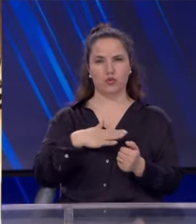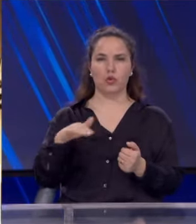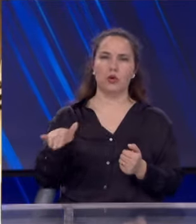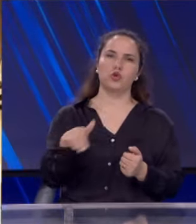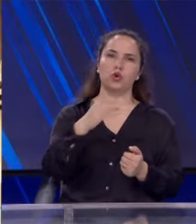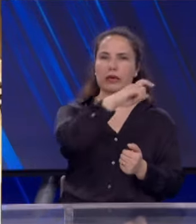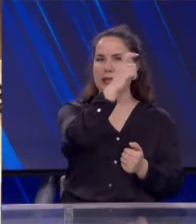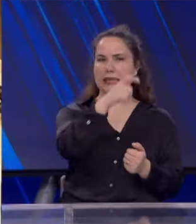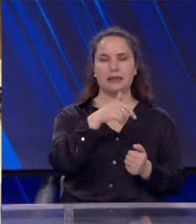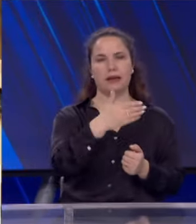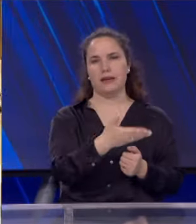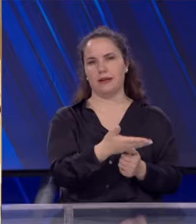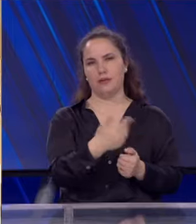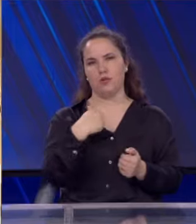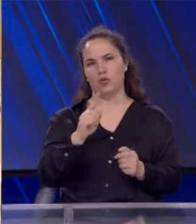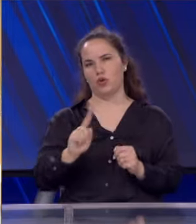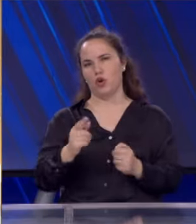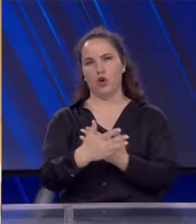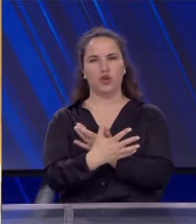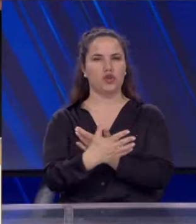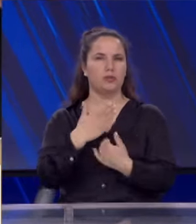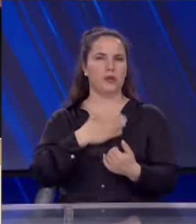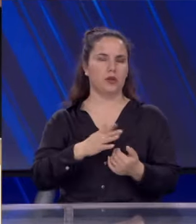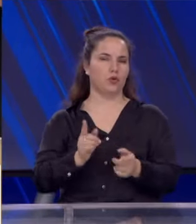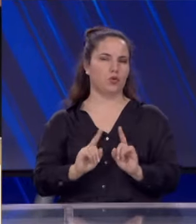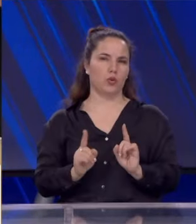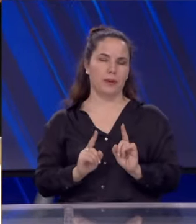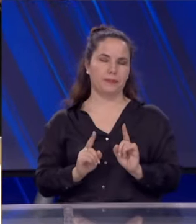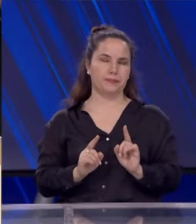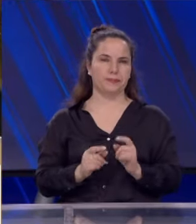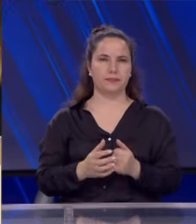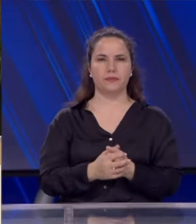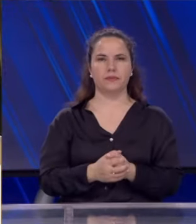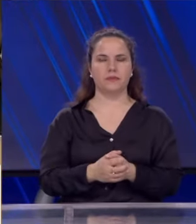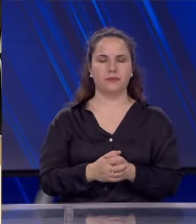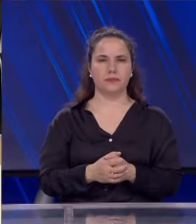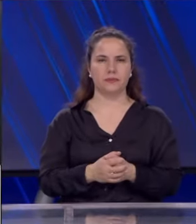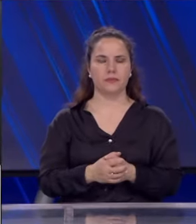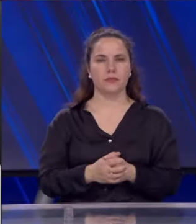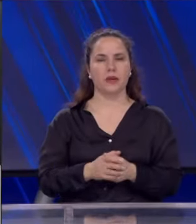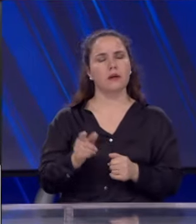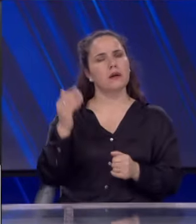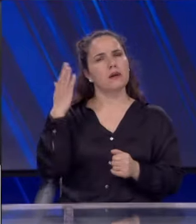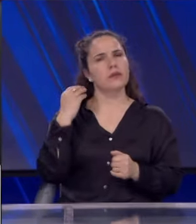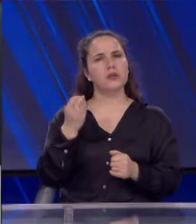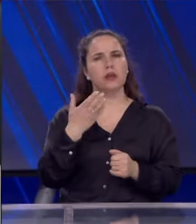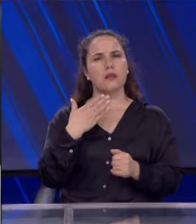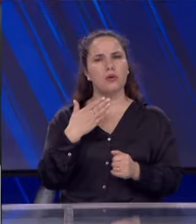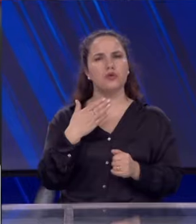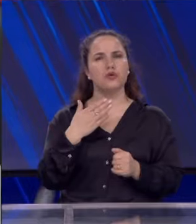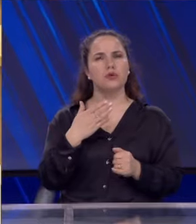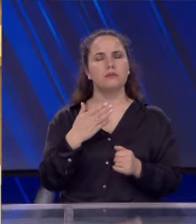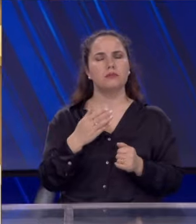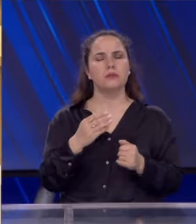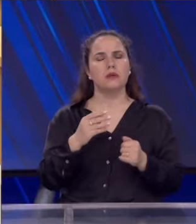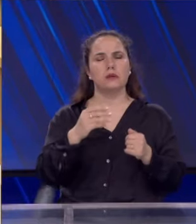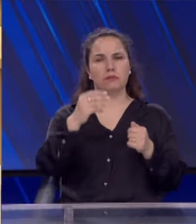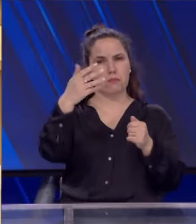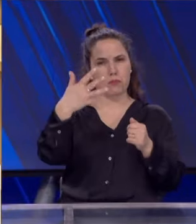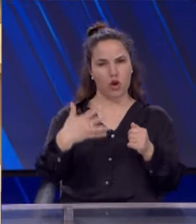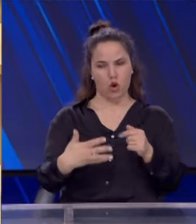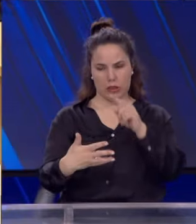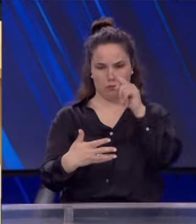në fakt, sepse dhaja i ka studiuar në Itali për arkitekturë. Pavarësisht se interesi për degët prioritare vijon të jetë i ulët, Rubinet